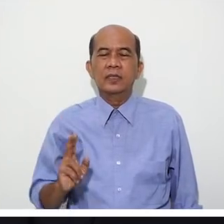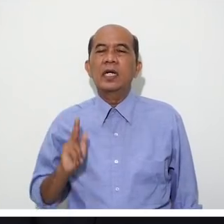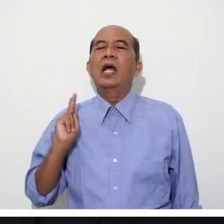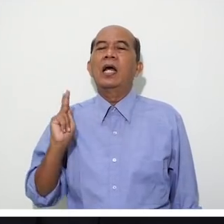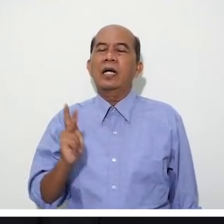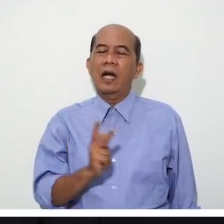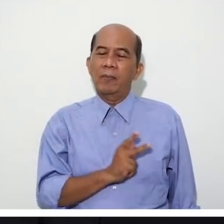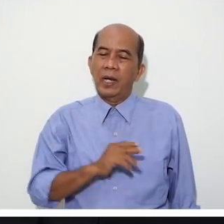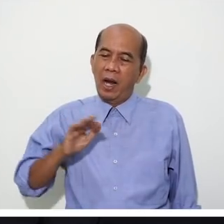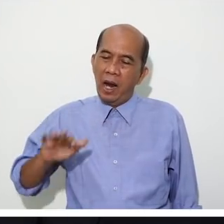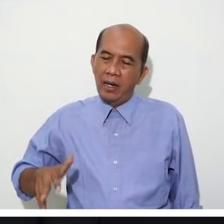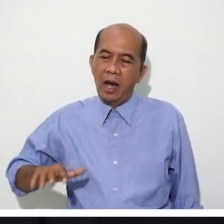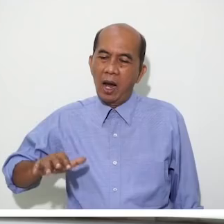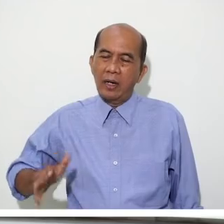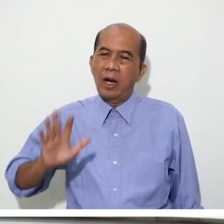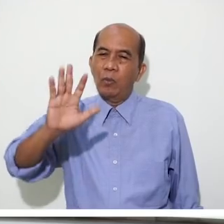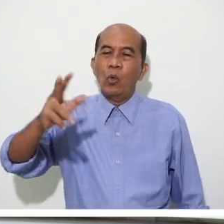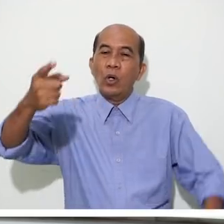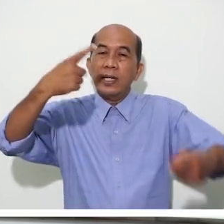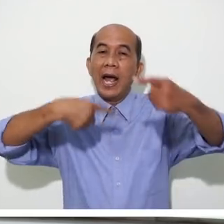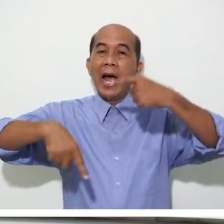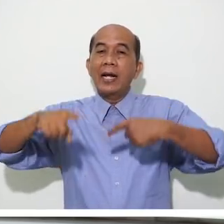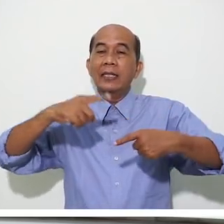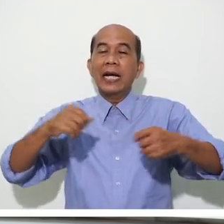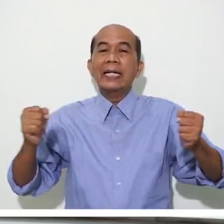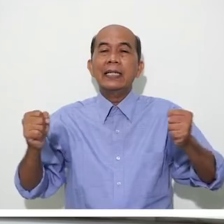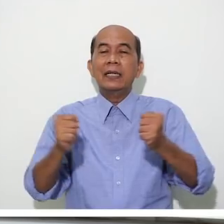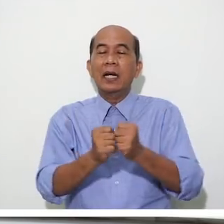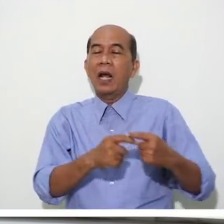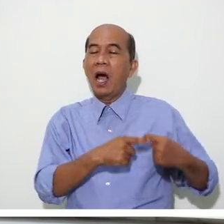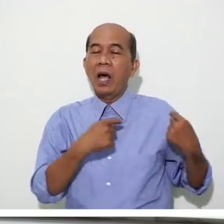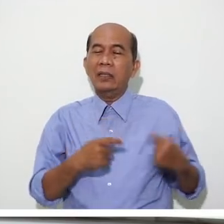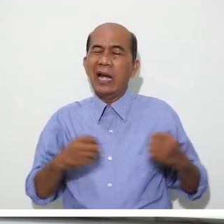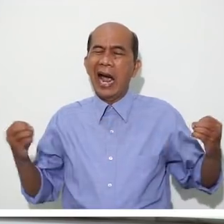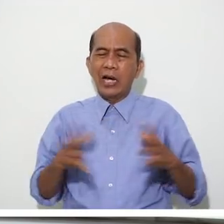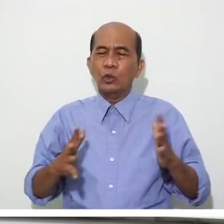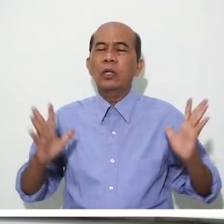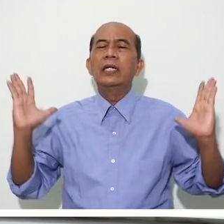kami anak-anak-Mu datang dengan hati yang hancur di hadapan-Mu.